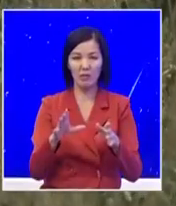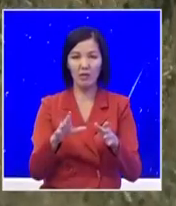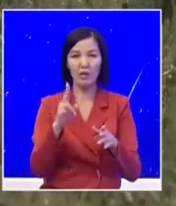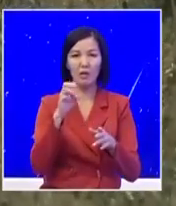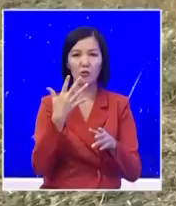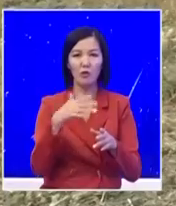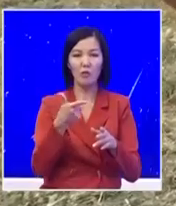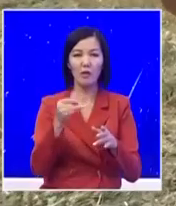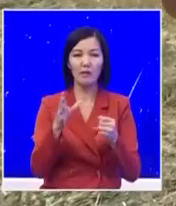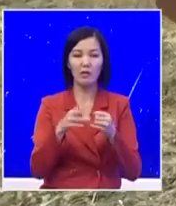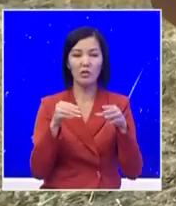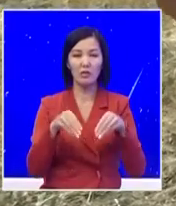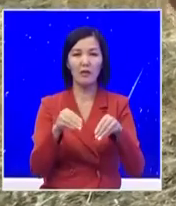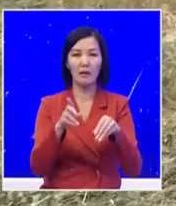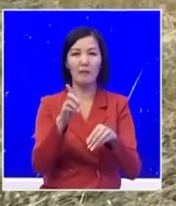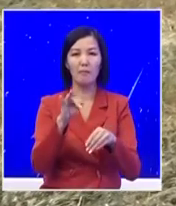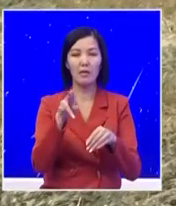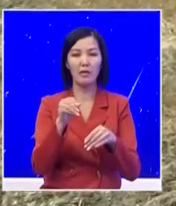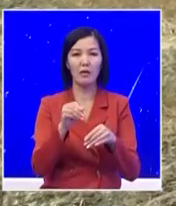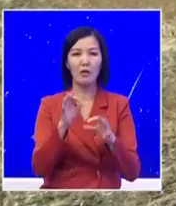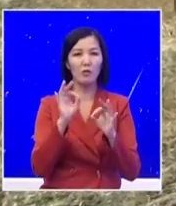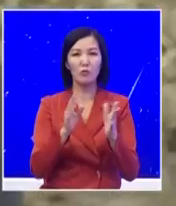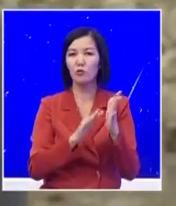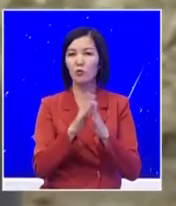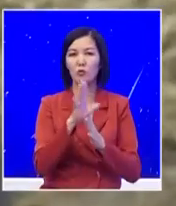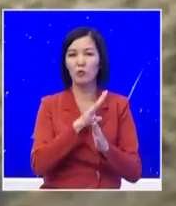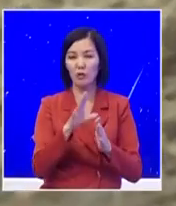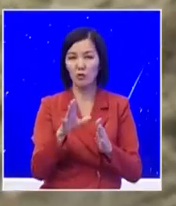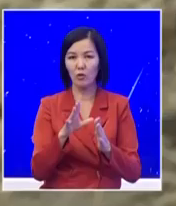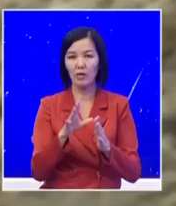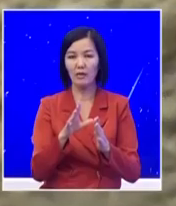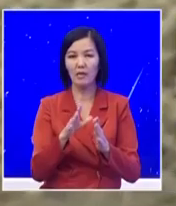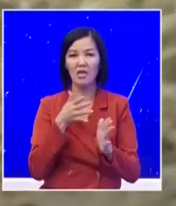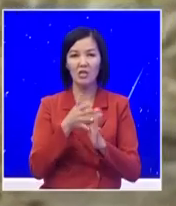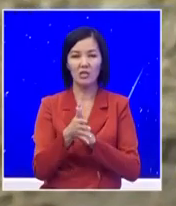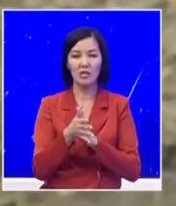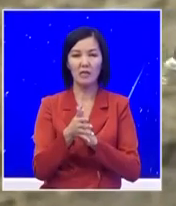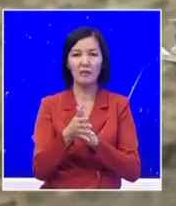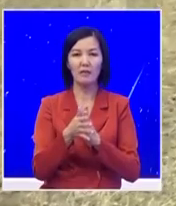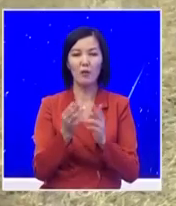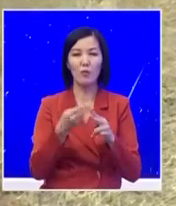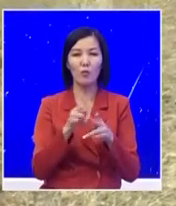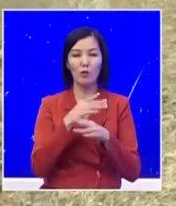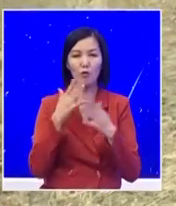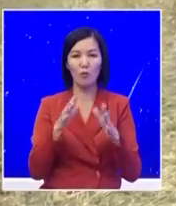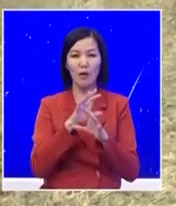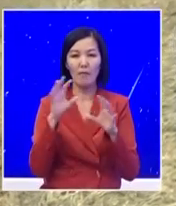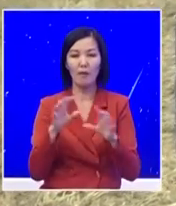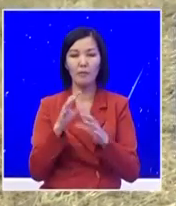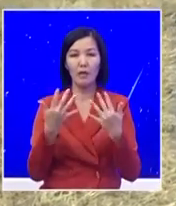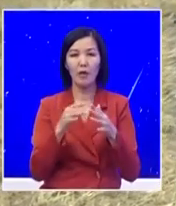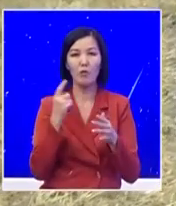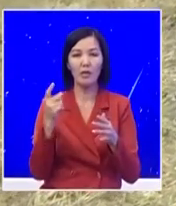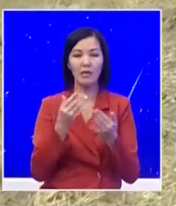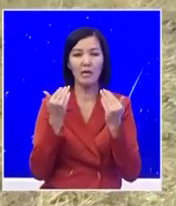250 гектар алқапқа себілген бидай дұрыс өспеді. Шыққанның өзі шығымы аз. Егістің баласынай баптаған шаруа